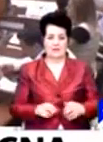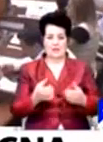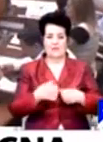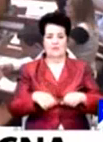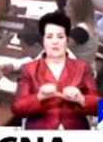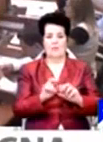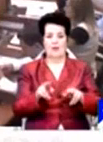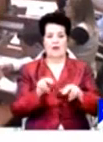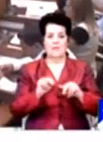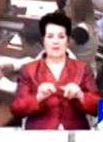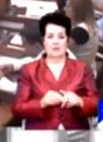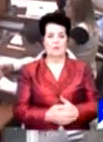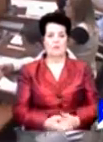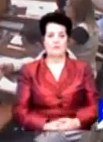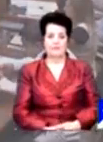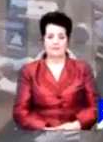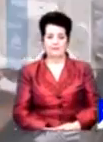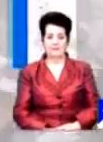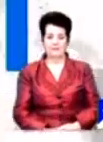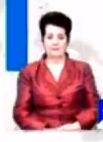Juridică a Parlamentului.